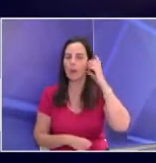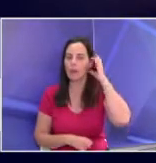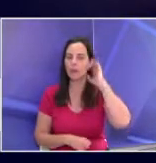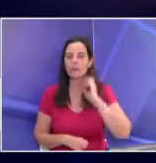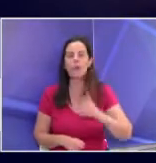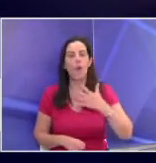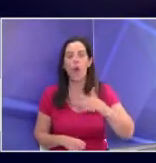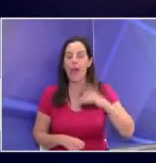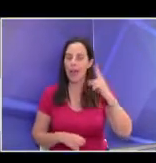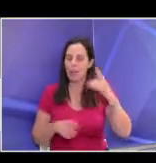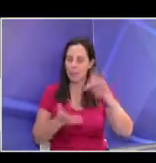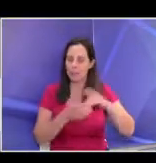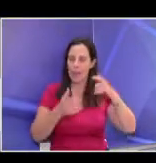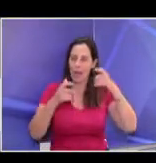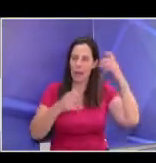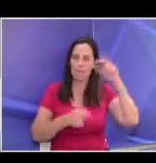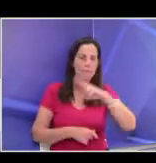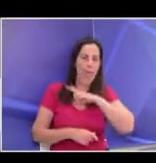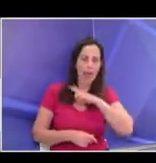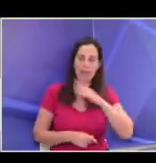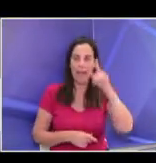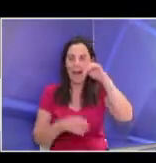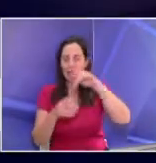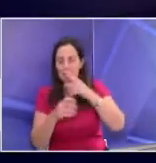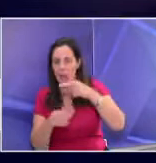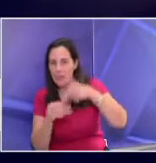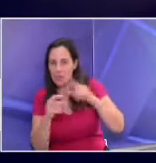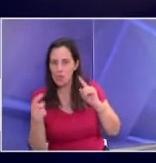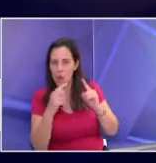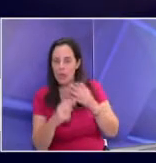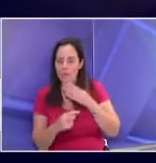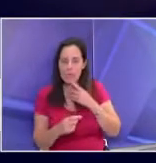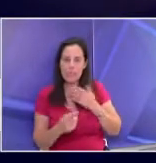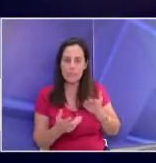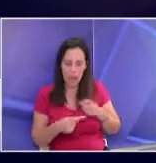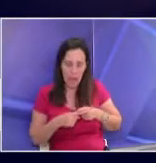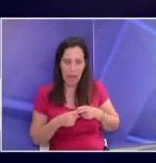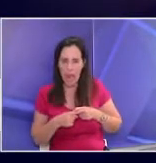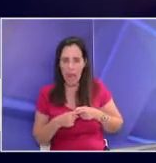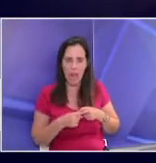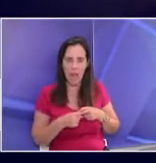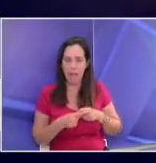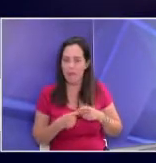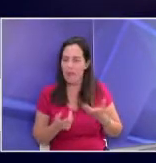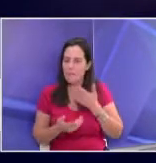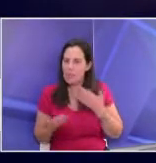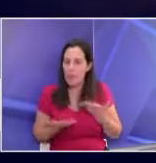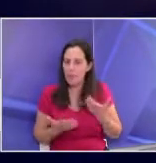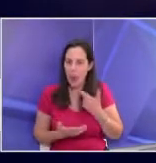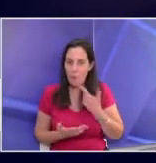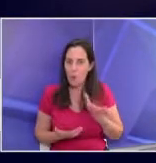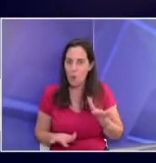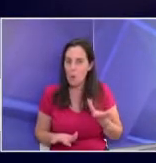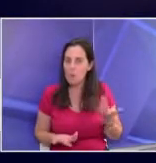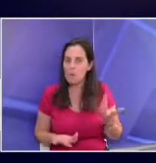טוען לקטר שנמצא בלונדון, איש קטר שנמצא בסעודיה, וישראל בצומת הזאת מתחברת באיזשהו מקום. אתה יודע, הרי דיברו על זה,